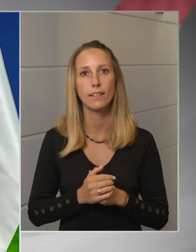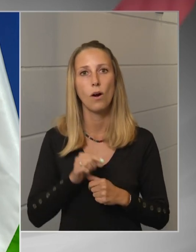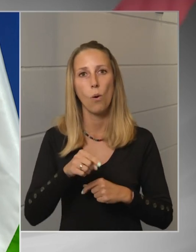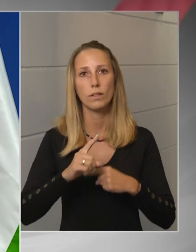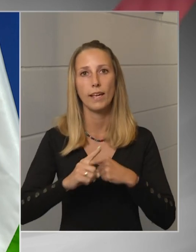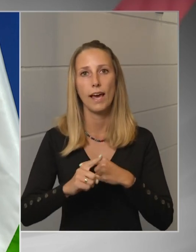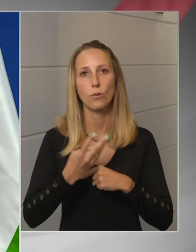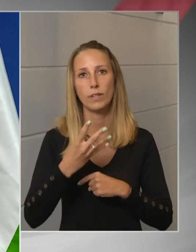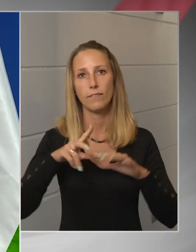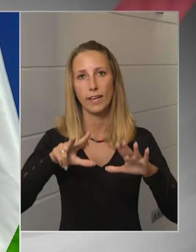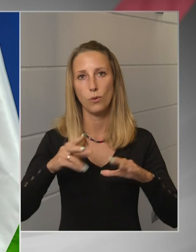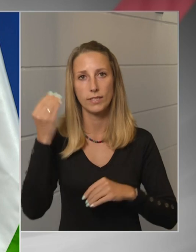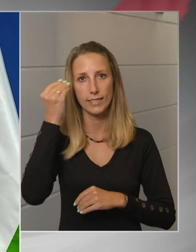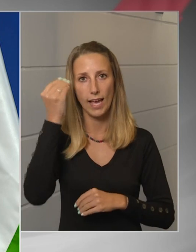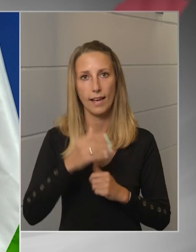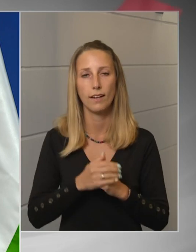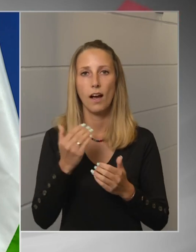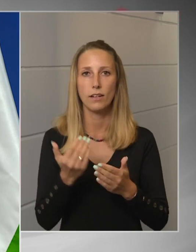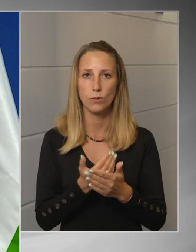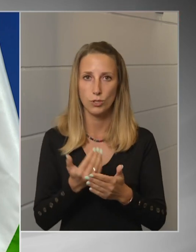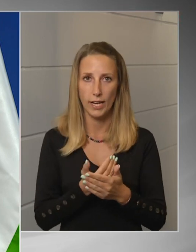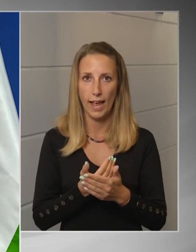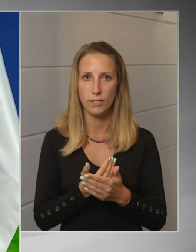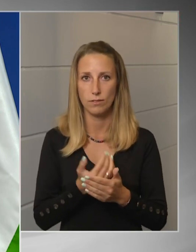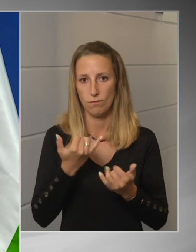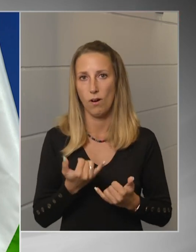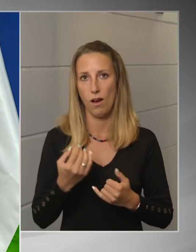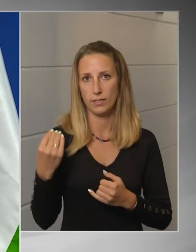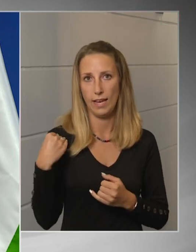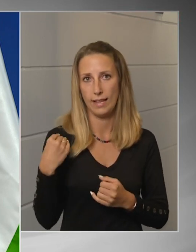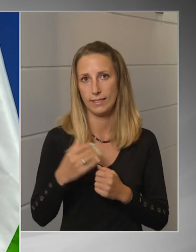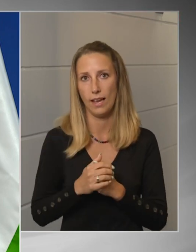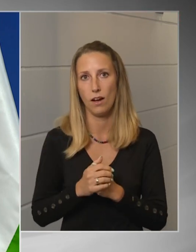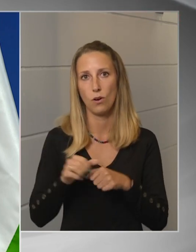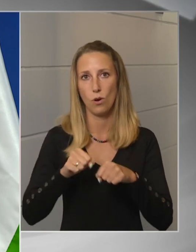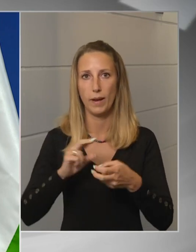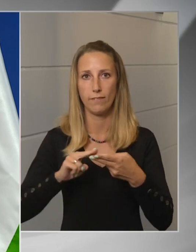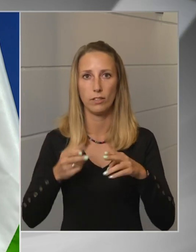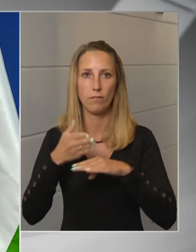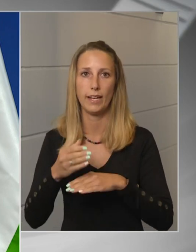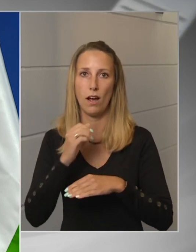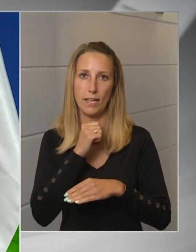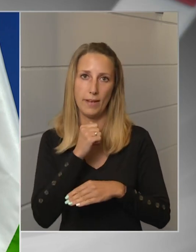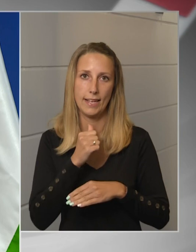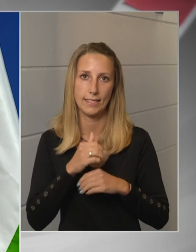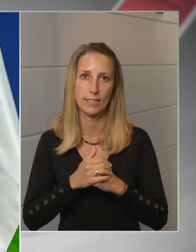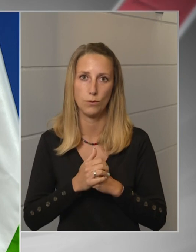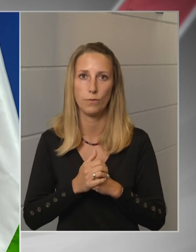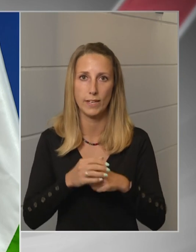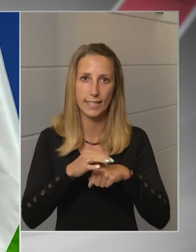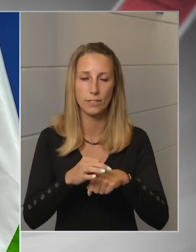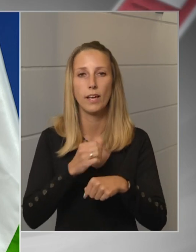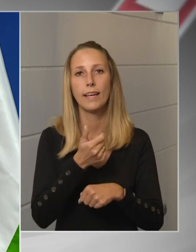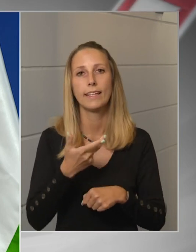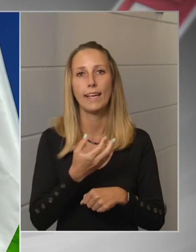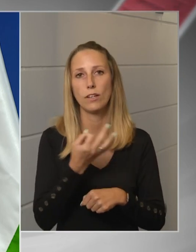odajáró 48 diák, ha szükséges, ma azt jelezte a kormányhivatal felé a gimnázium vezetése, hogy néhány napon